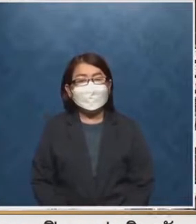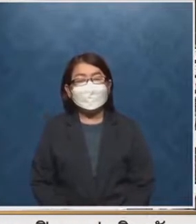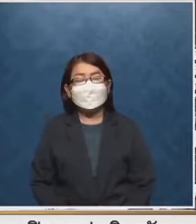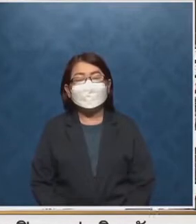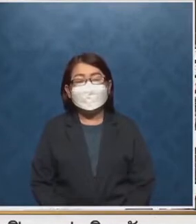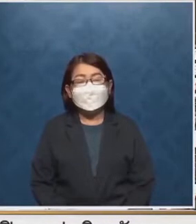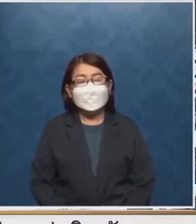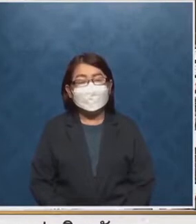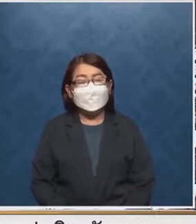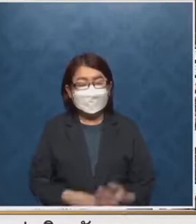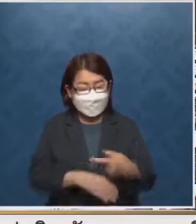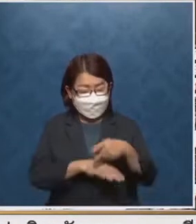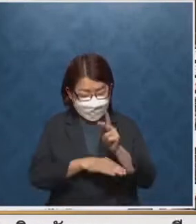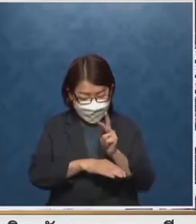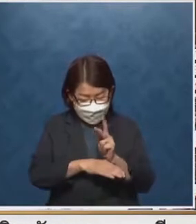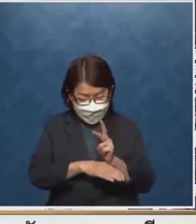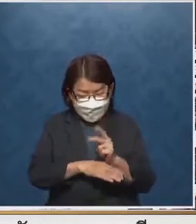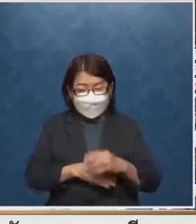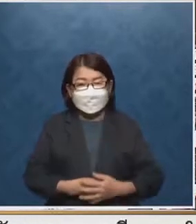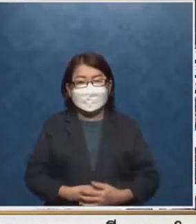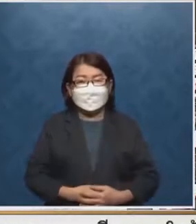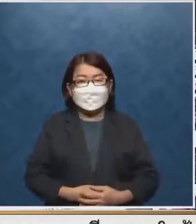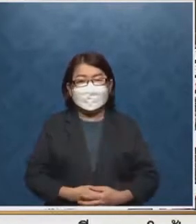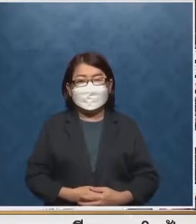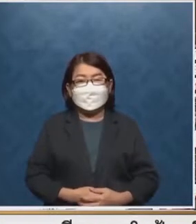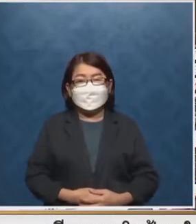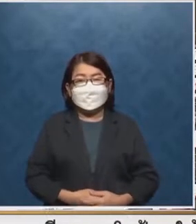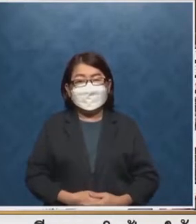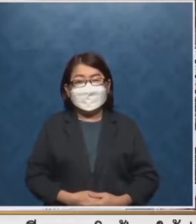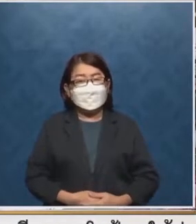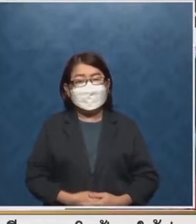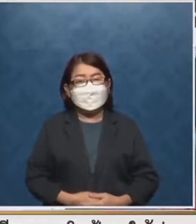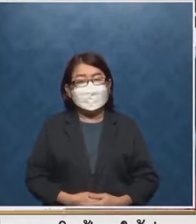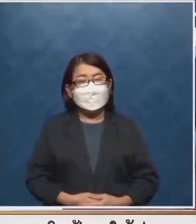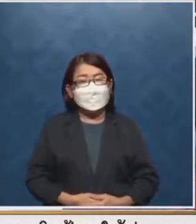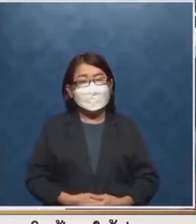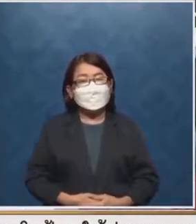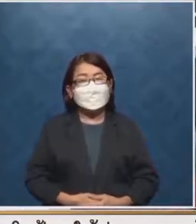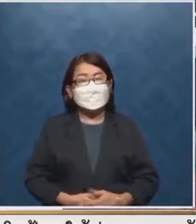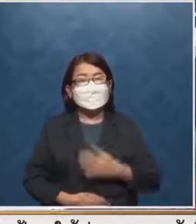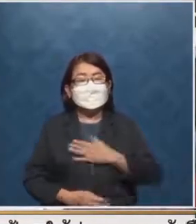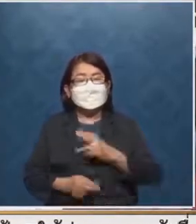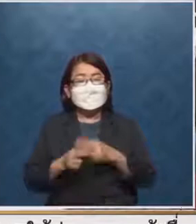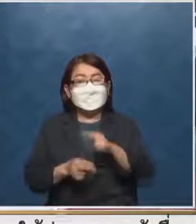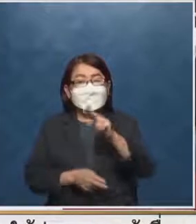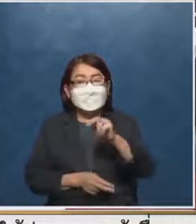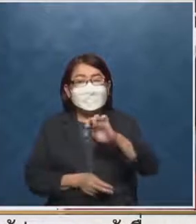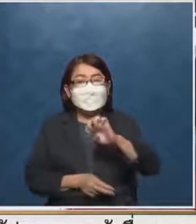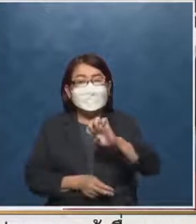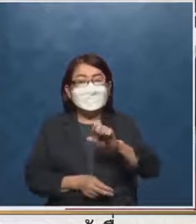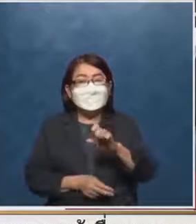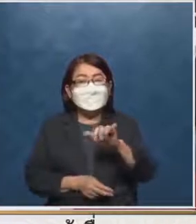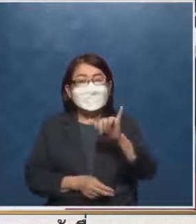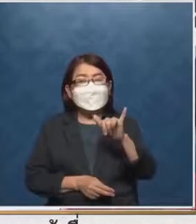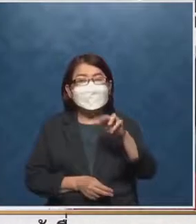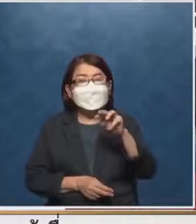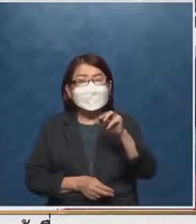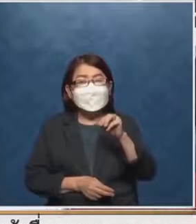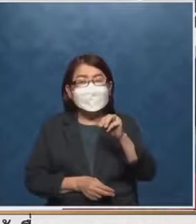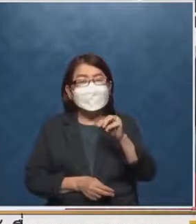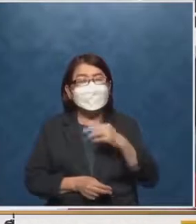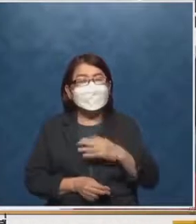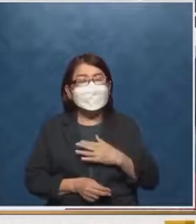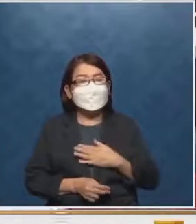กราบเรียนท่านประธานสภาที่เคารพผมนิยมเวชกามาสมาชิกสภาผู้แทนราษฎร